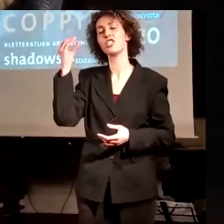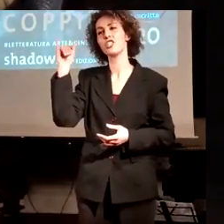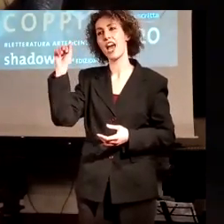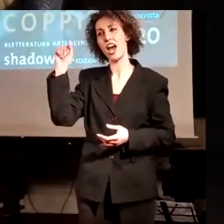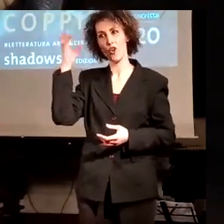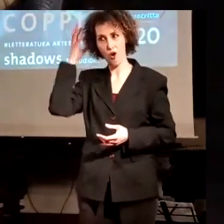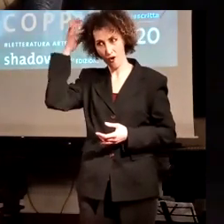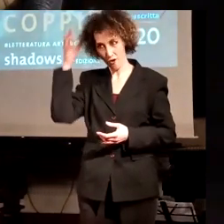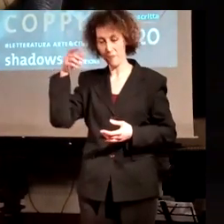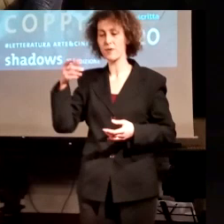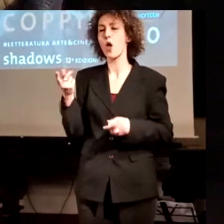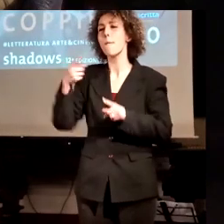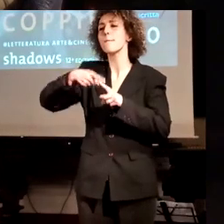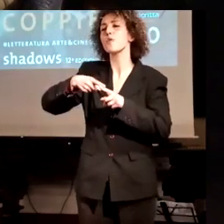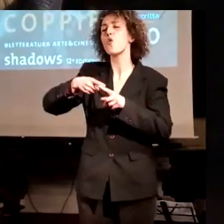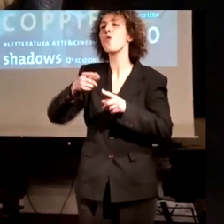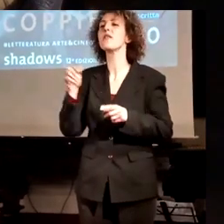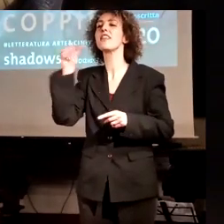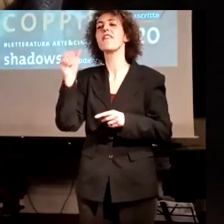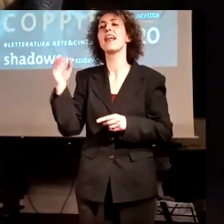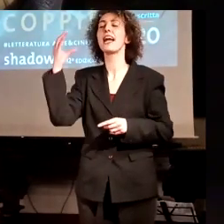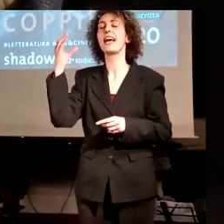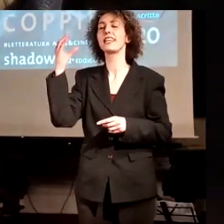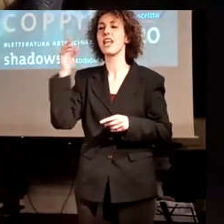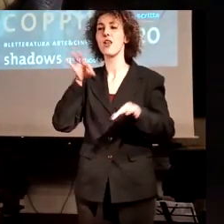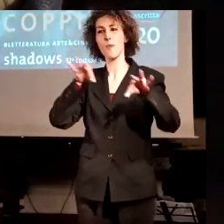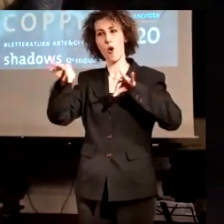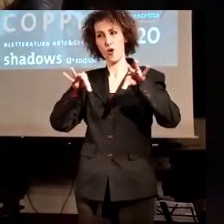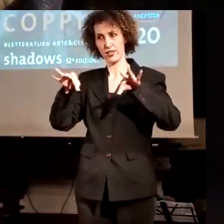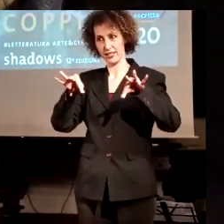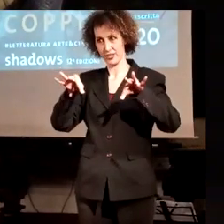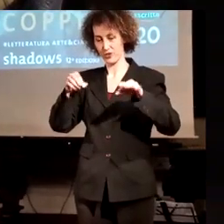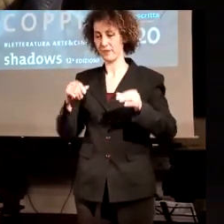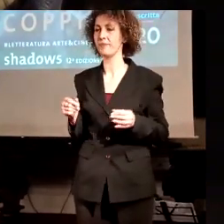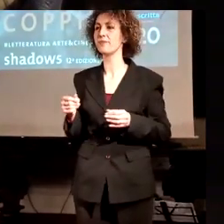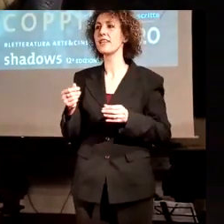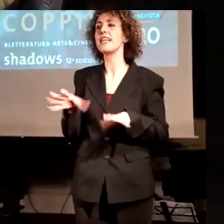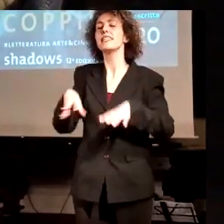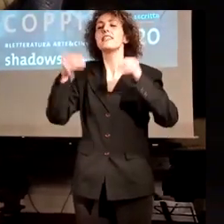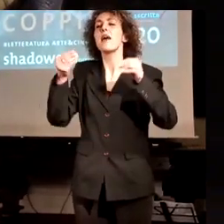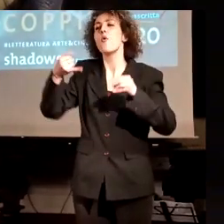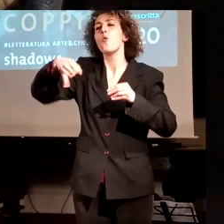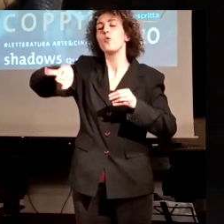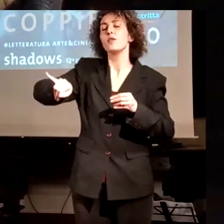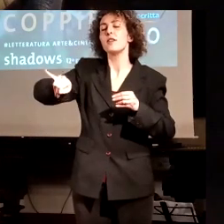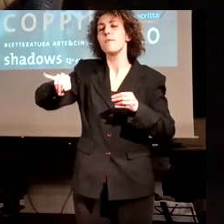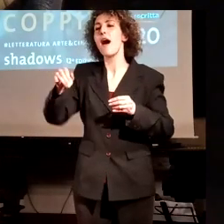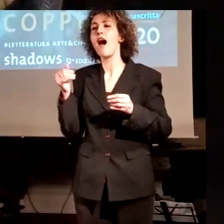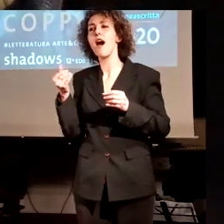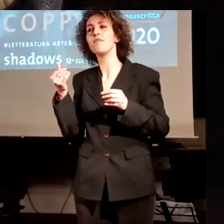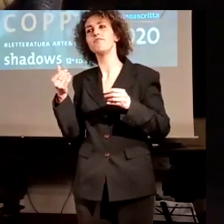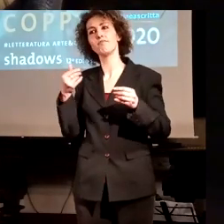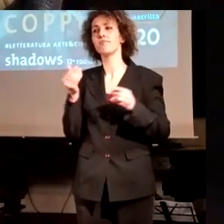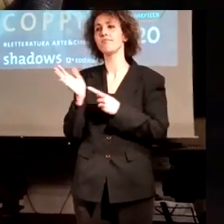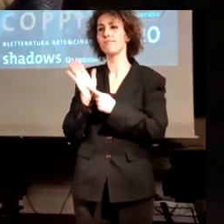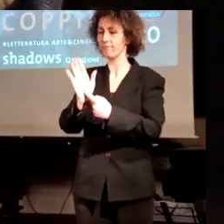è di stefania cantelmo e quindi cominciamo questo incontro con l'ultima presentazione con una novità che ci sarà solo per